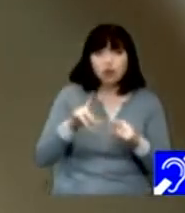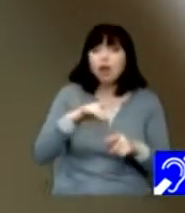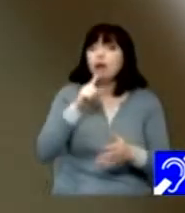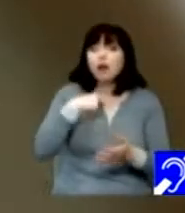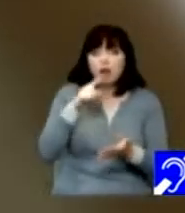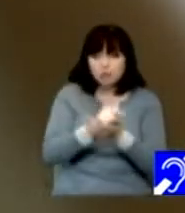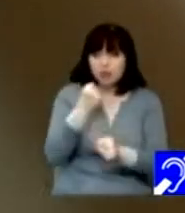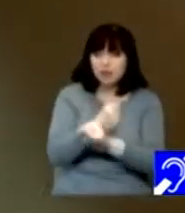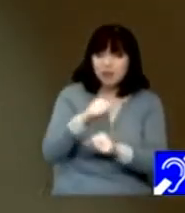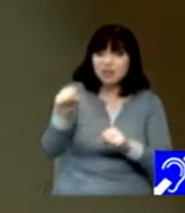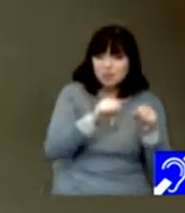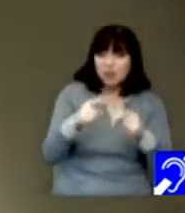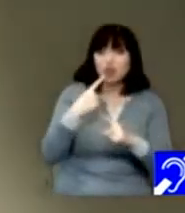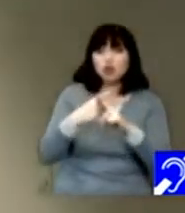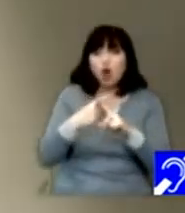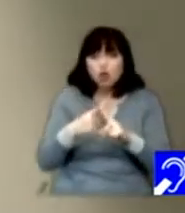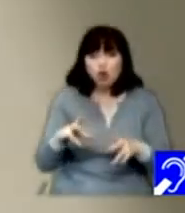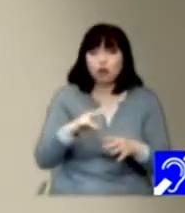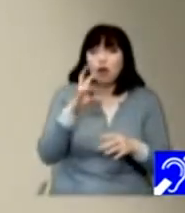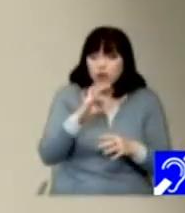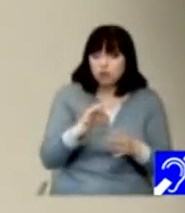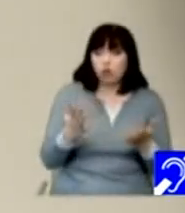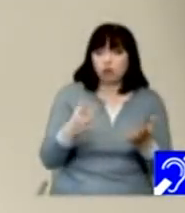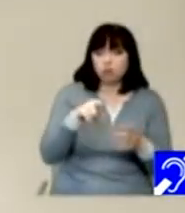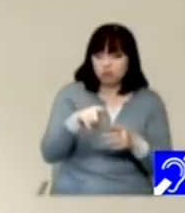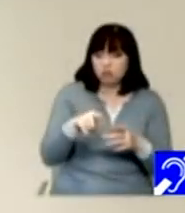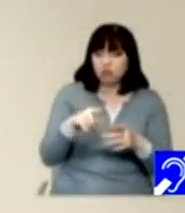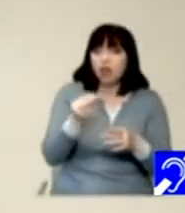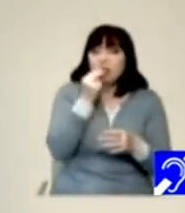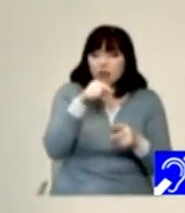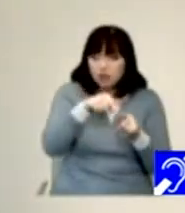dezinfectează saloanele, însă gândacii apar din nou din cauza mirosului pe care le emană